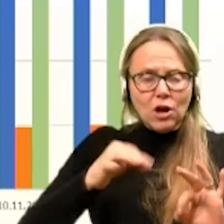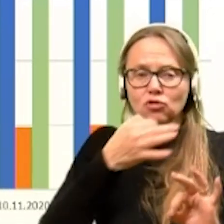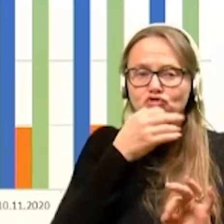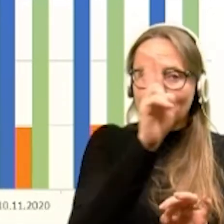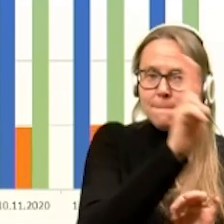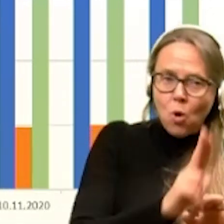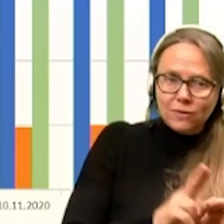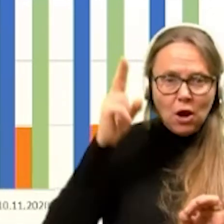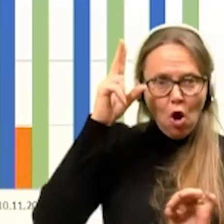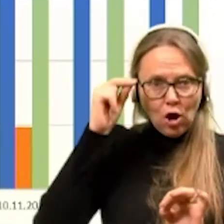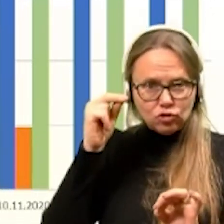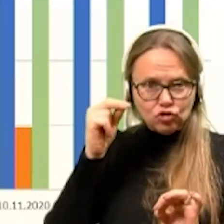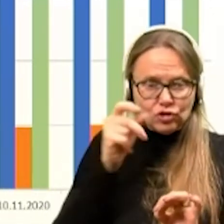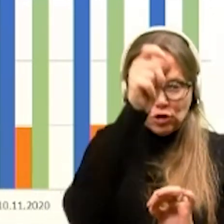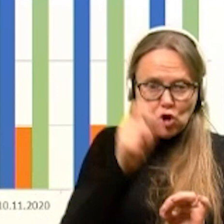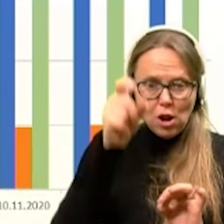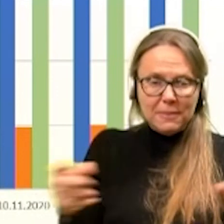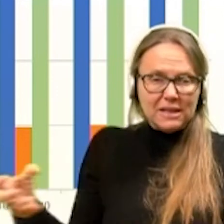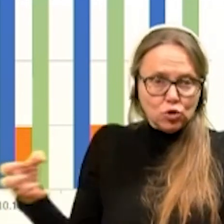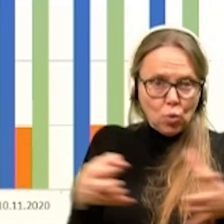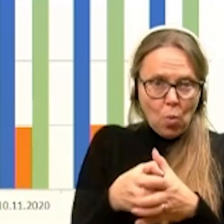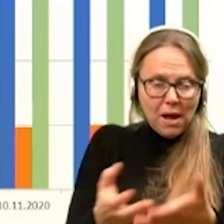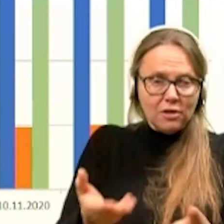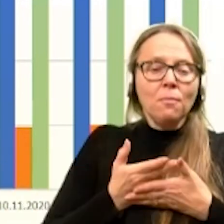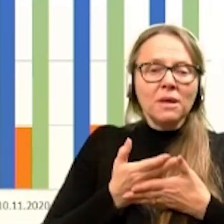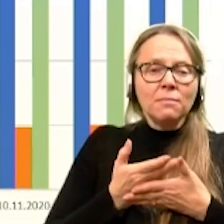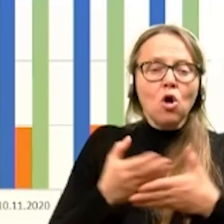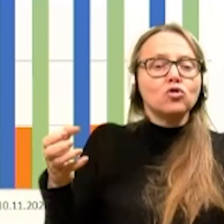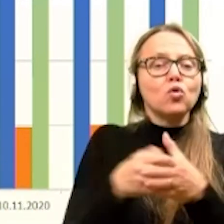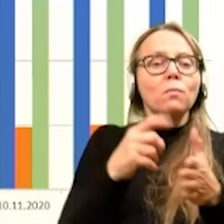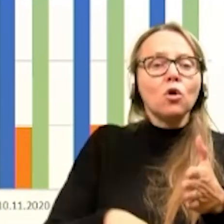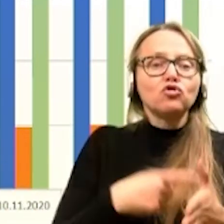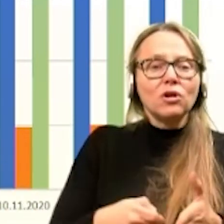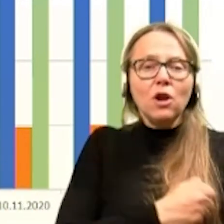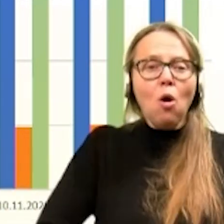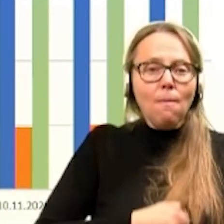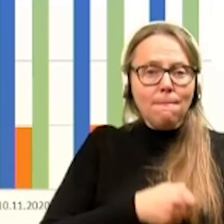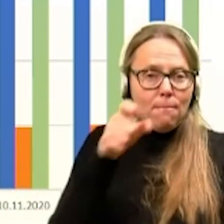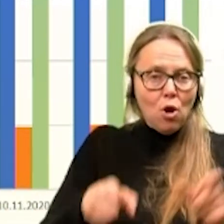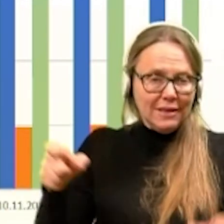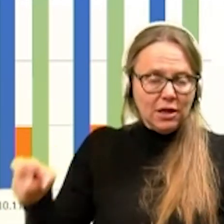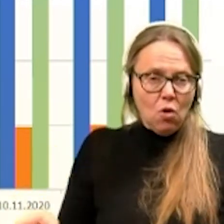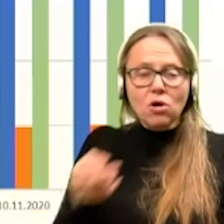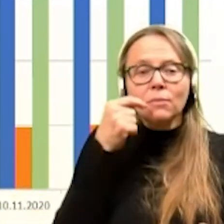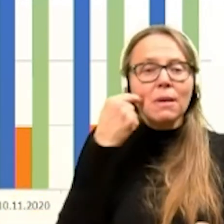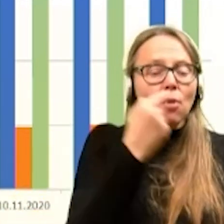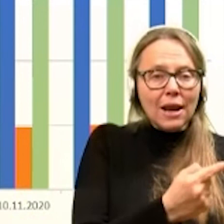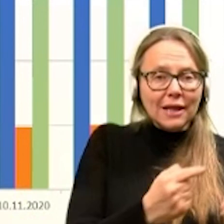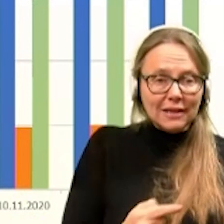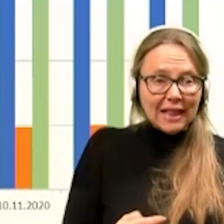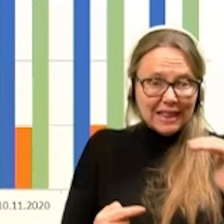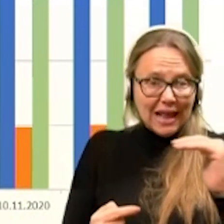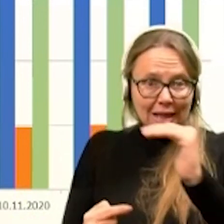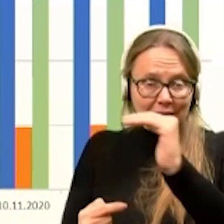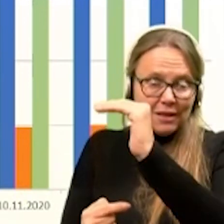in oranžni stolpec seštejemo, dobimo skupno število bolnikov. No, ampak če gledate trend, vidite,